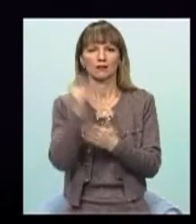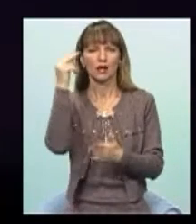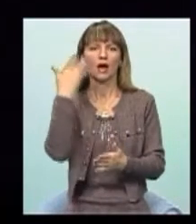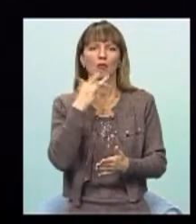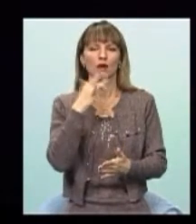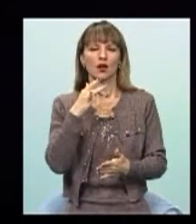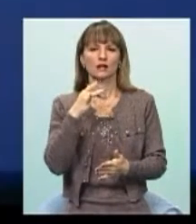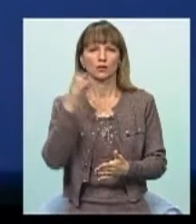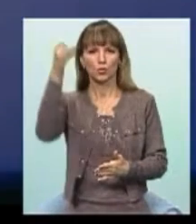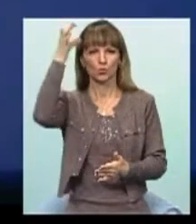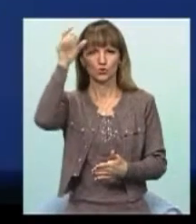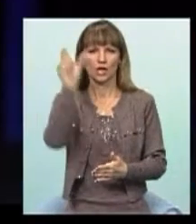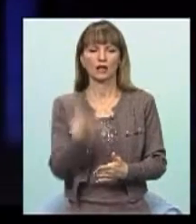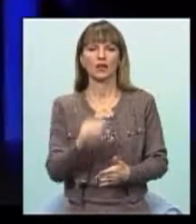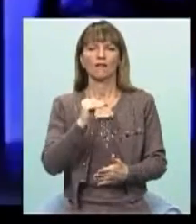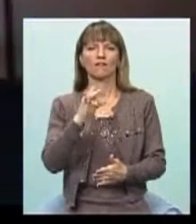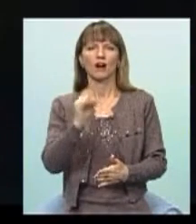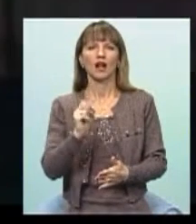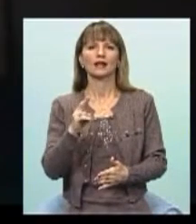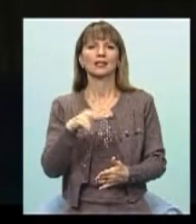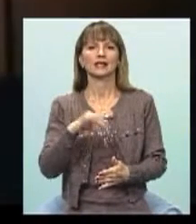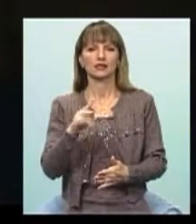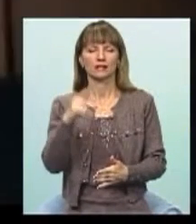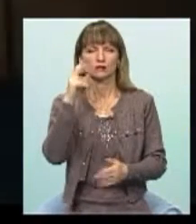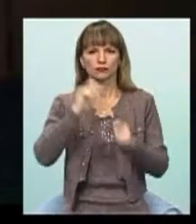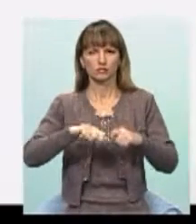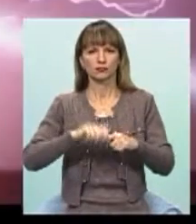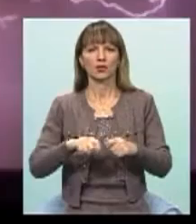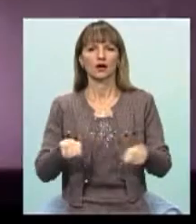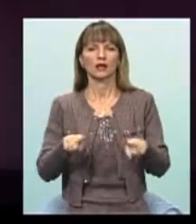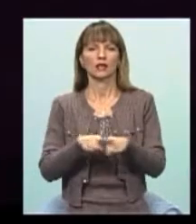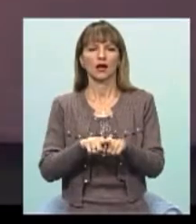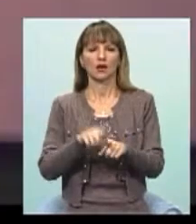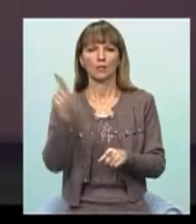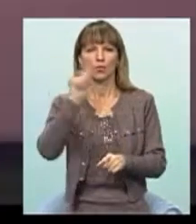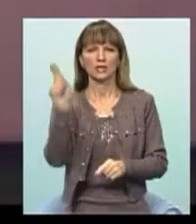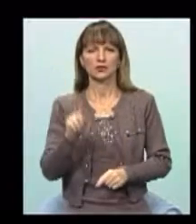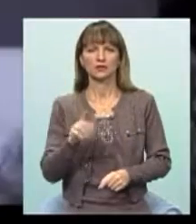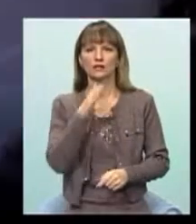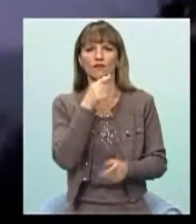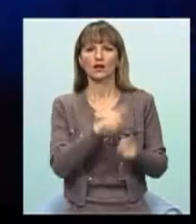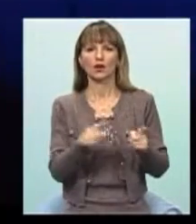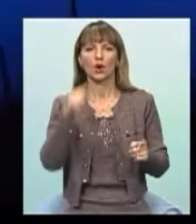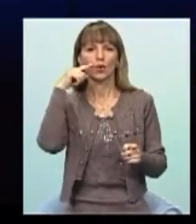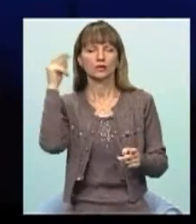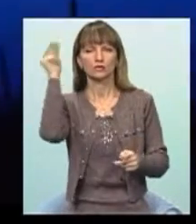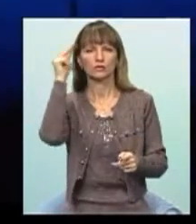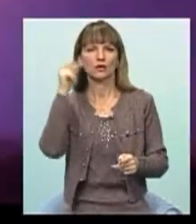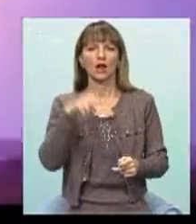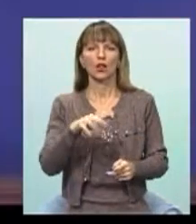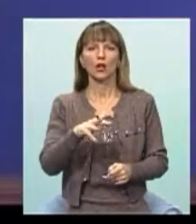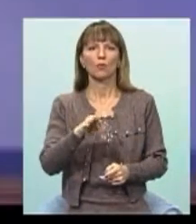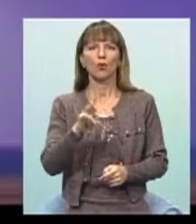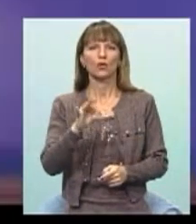вчений Бенджамін Франклін. Він дослідив таке природнє явище, як кульова блискавка. Згодом російський вчений Михайло